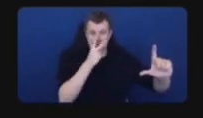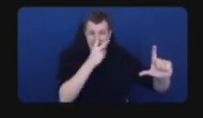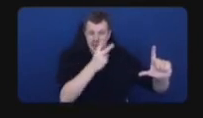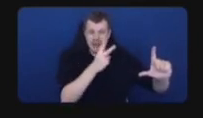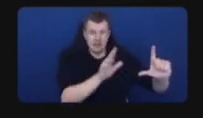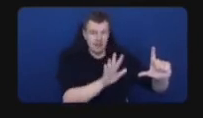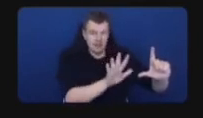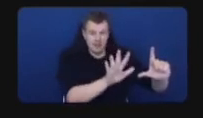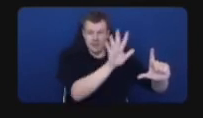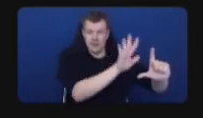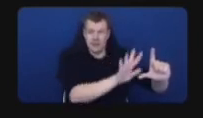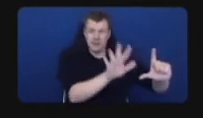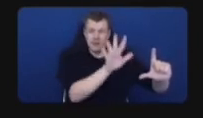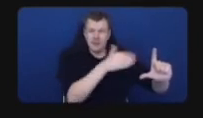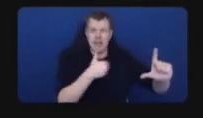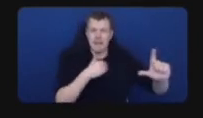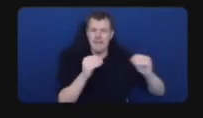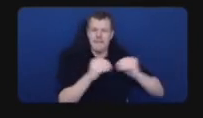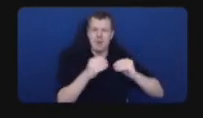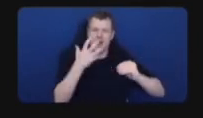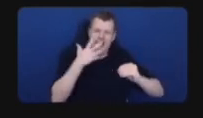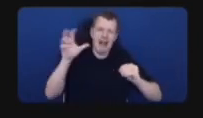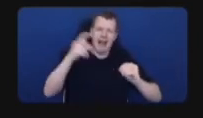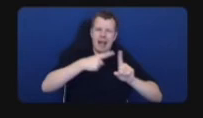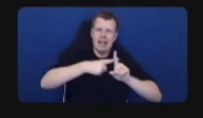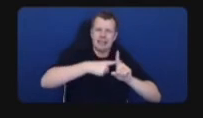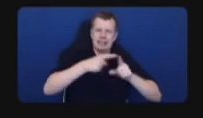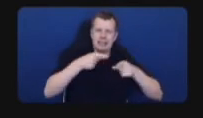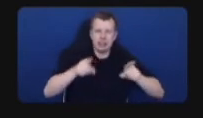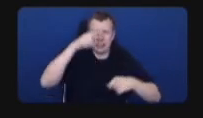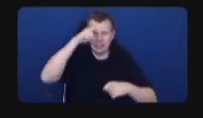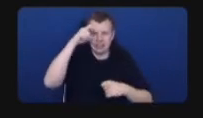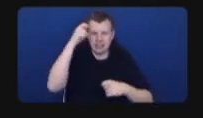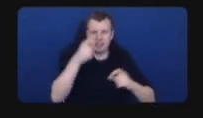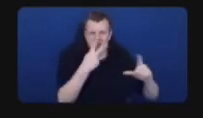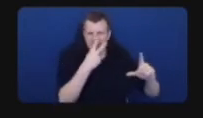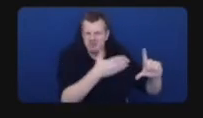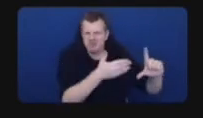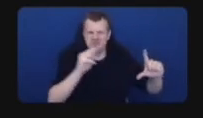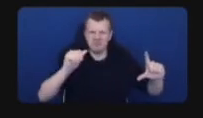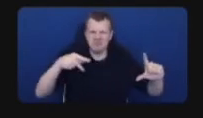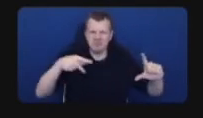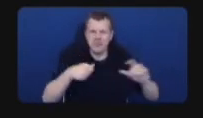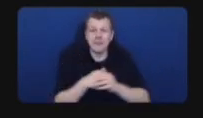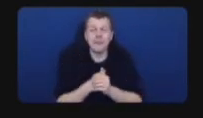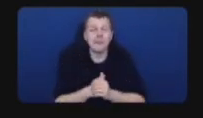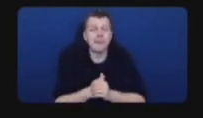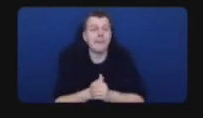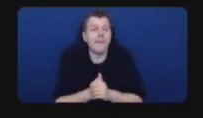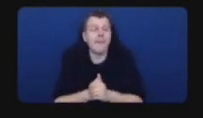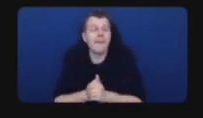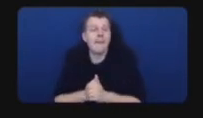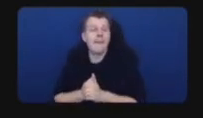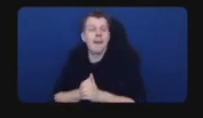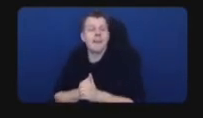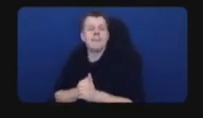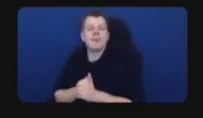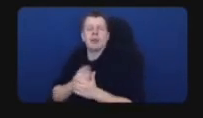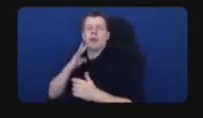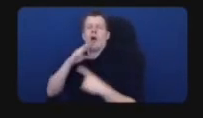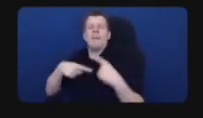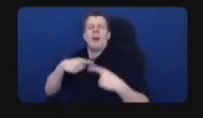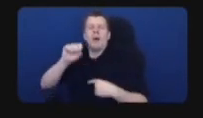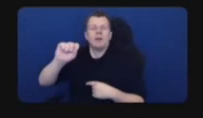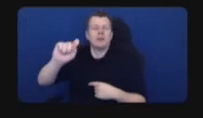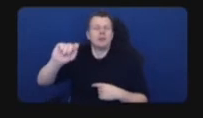在图上呢，我们就是可以看到是这个是城市我们费城区的哪个地方呢是比较容易受热的几个点。